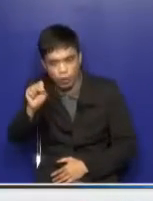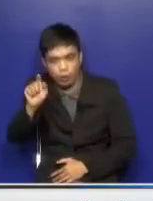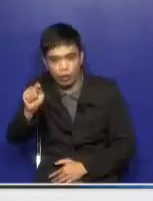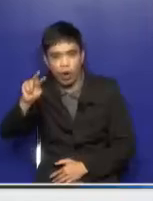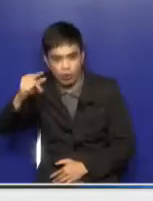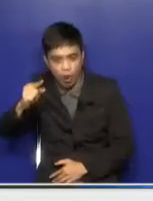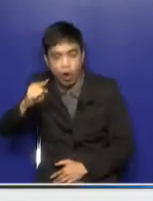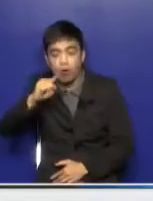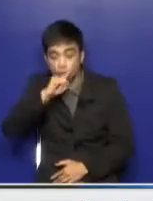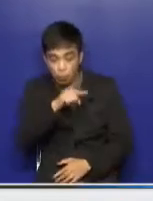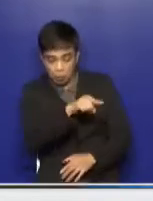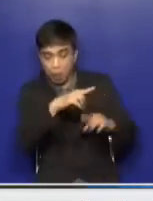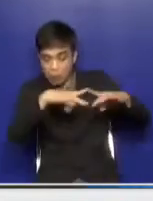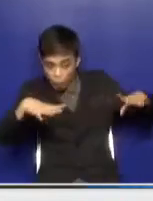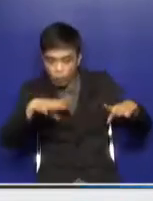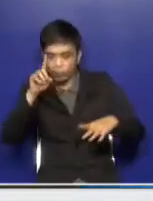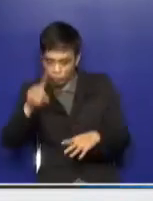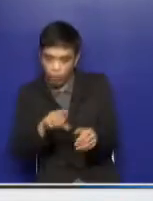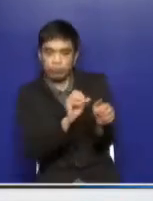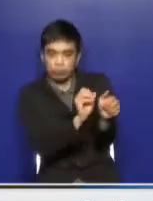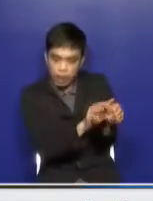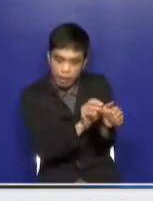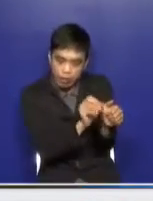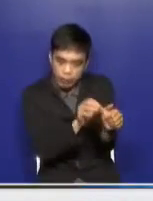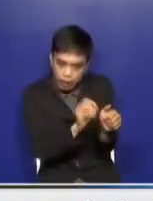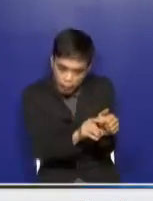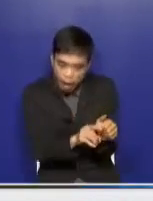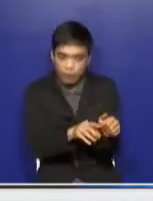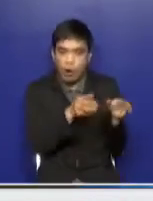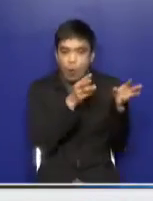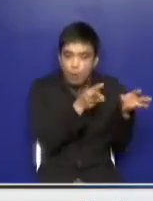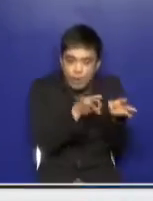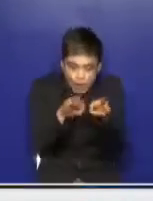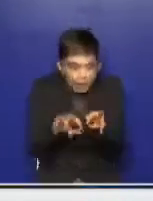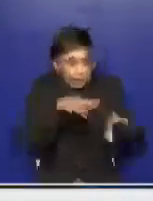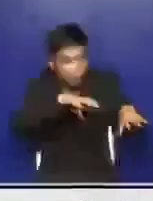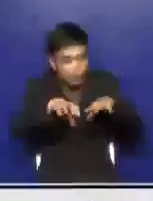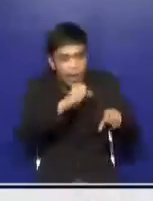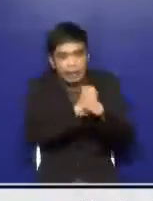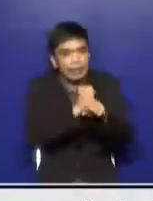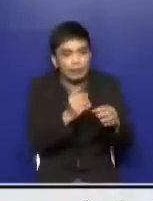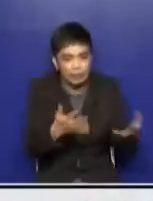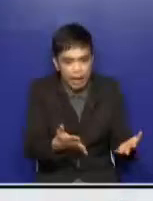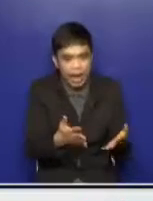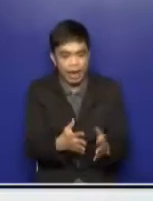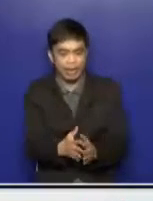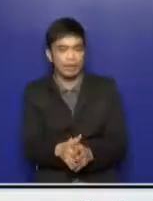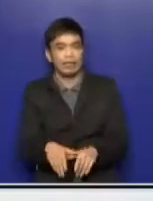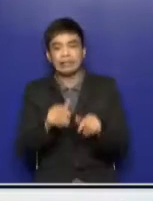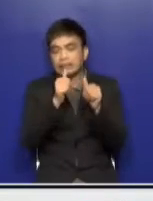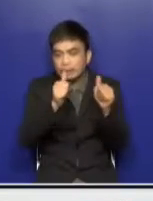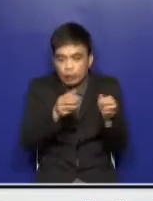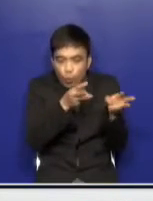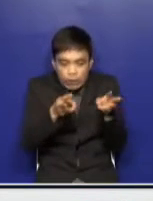ยการประมูลงานหรือว่าอะไรเนี่ยให้ช่วยแนะนำให้ช่วยส่งข้อมูลดีๆให้เขาบ้าง